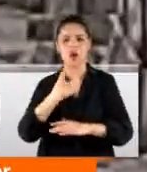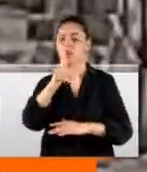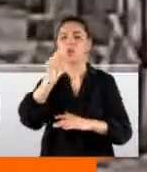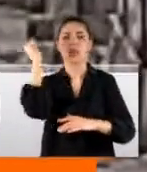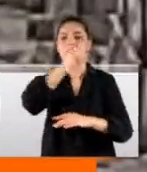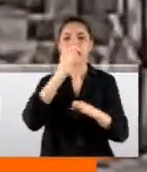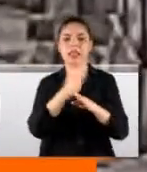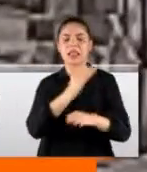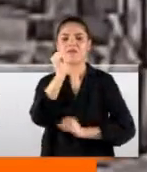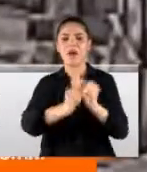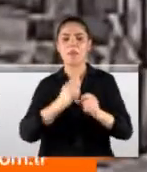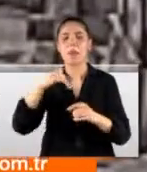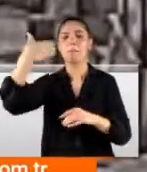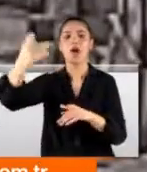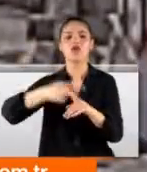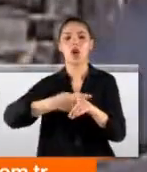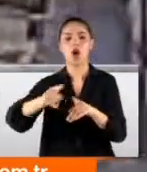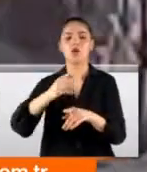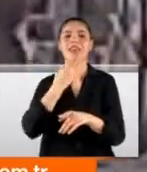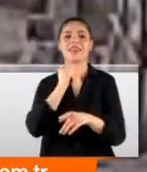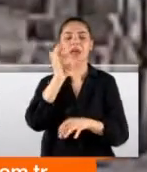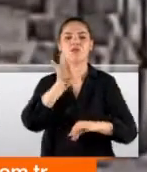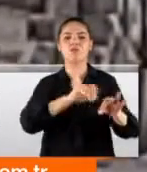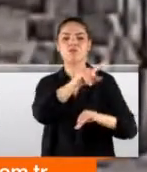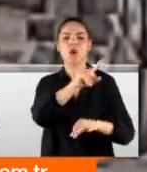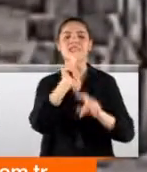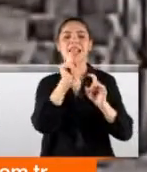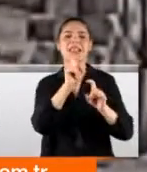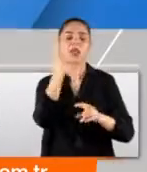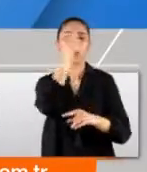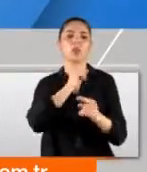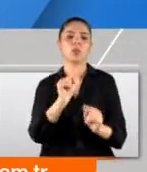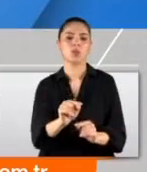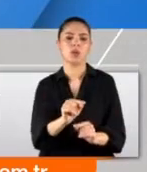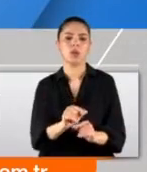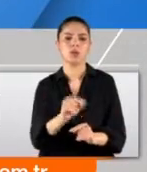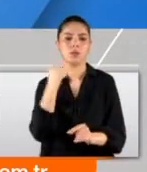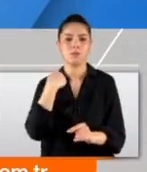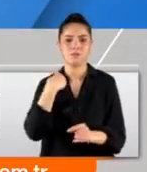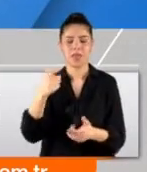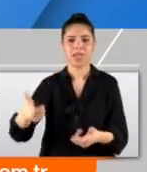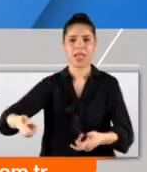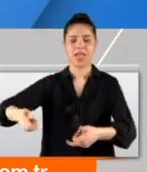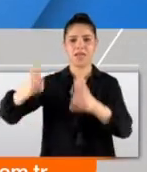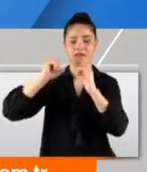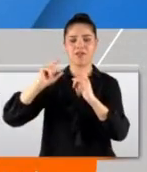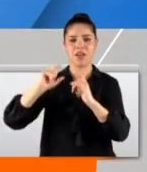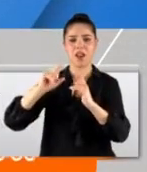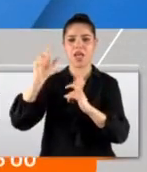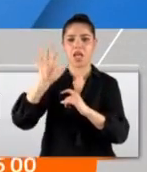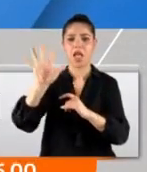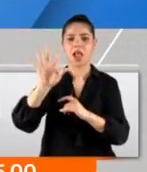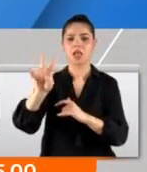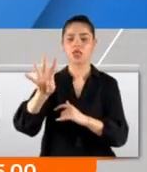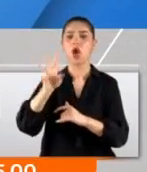iddiaysa fabrikanın diğer ortağı Baba Uygun'la genç mühendis hakkında çıkan dedikodu. Ve bana bu yapılan iftira 54 yaşındaki